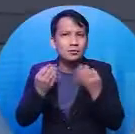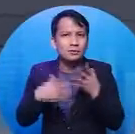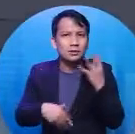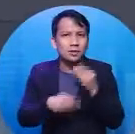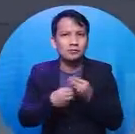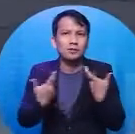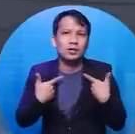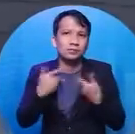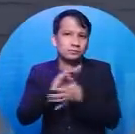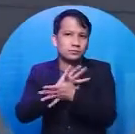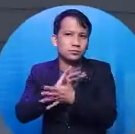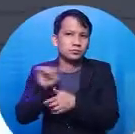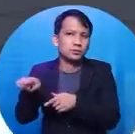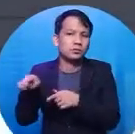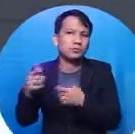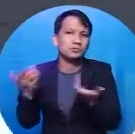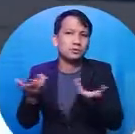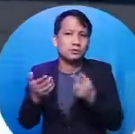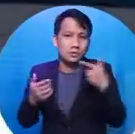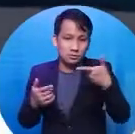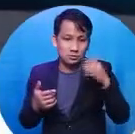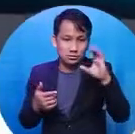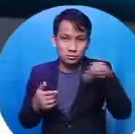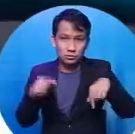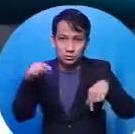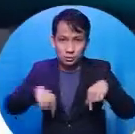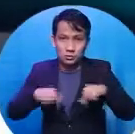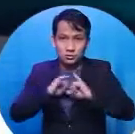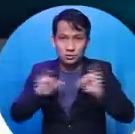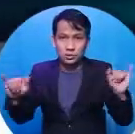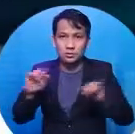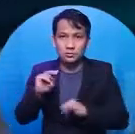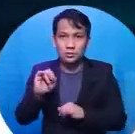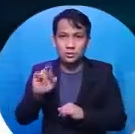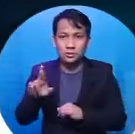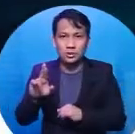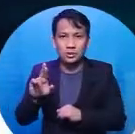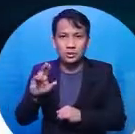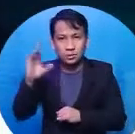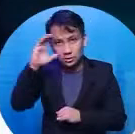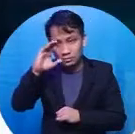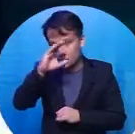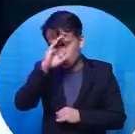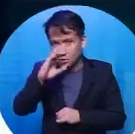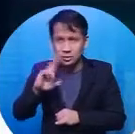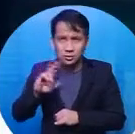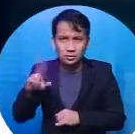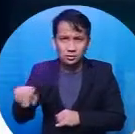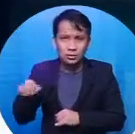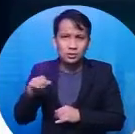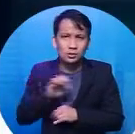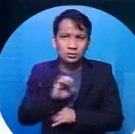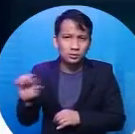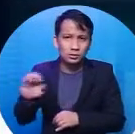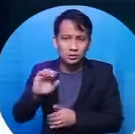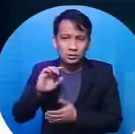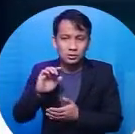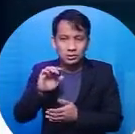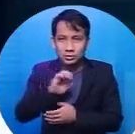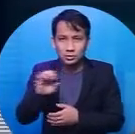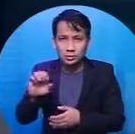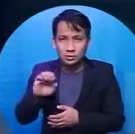pa rin daw ang may COVID-19 doon. Habang ang GCQ pa rin sa Metro Manila, Benguet, Cavite, Rizal at ilang bahagi ng Central at Eastern